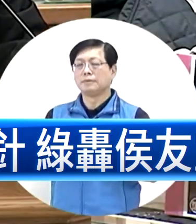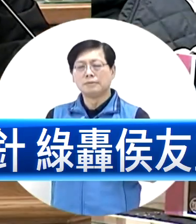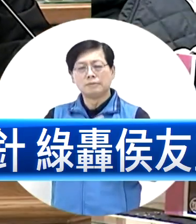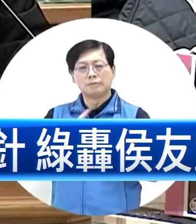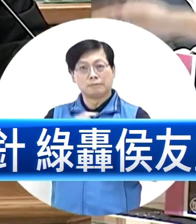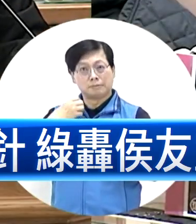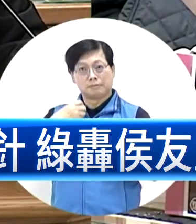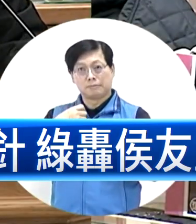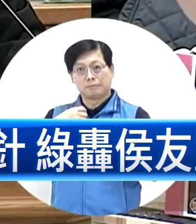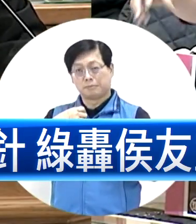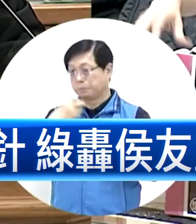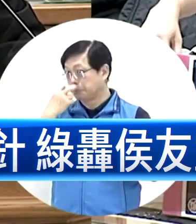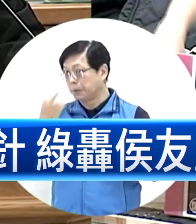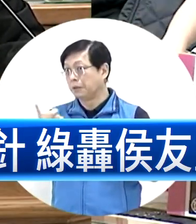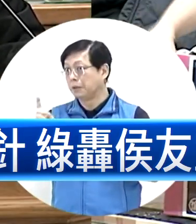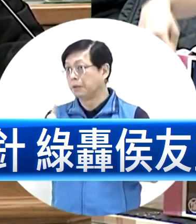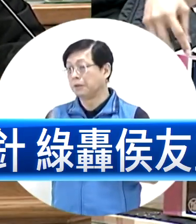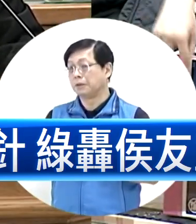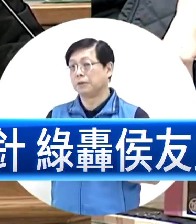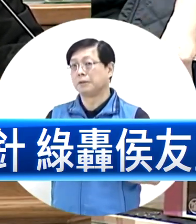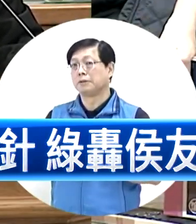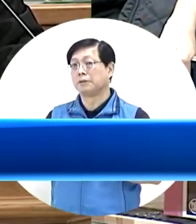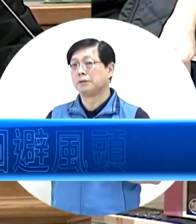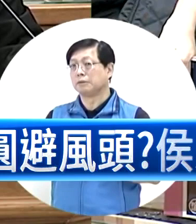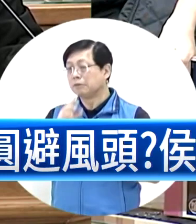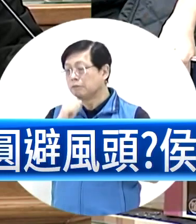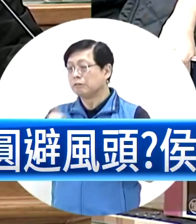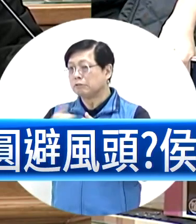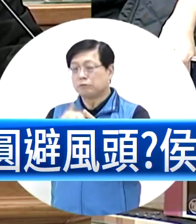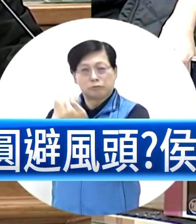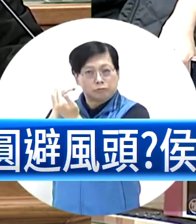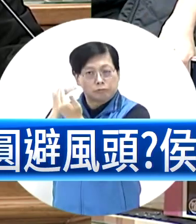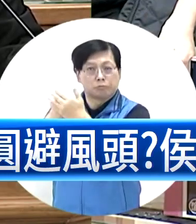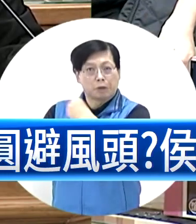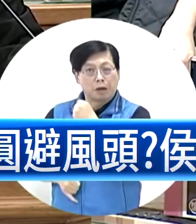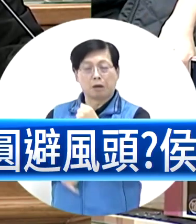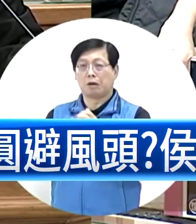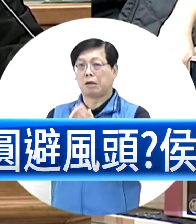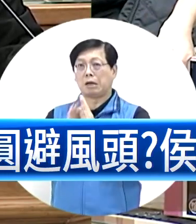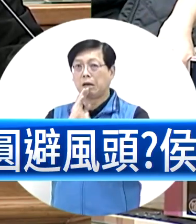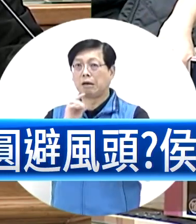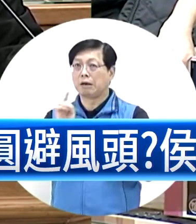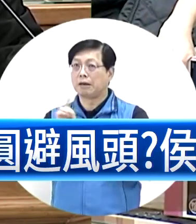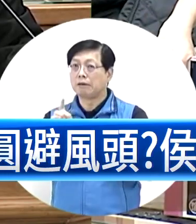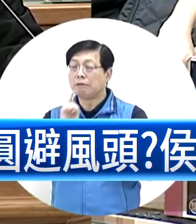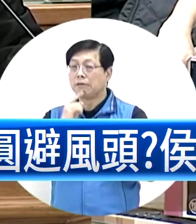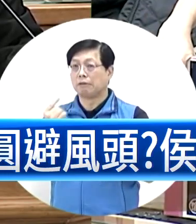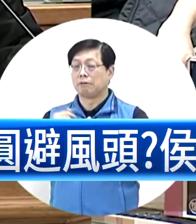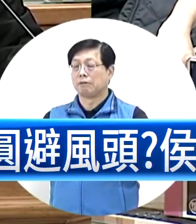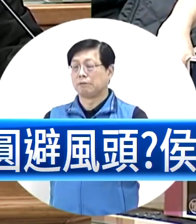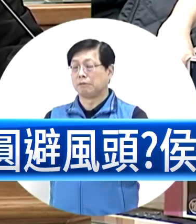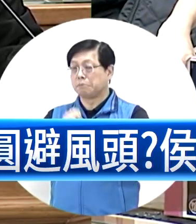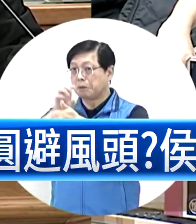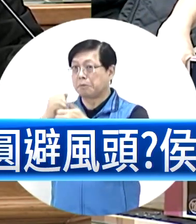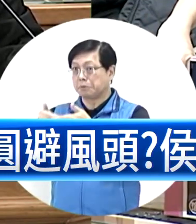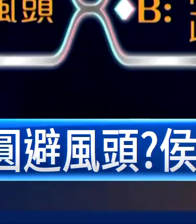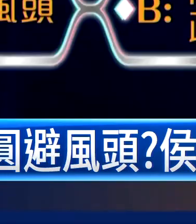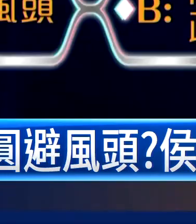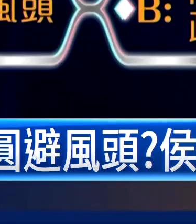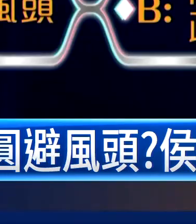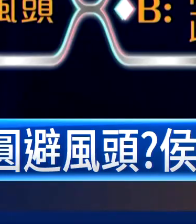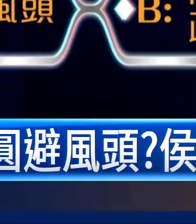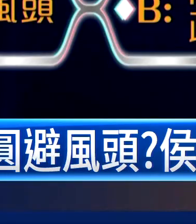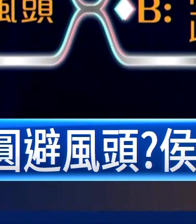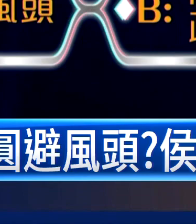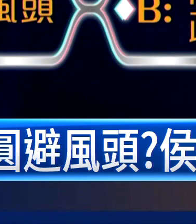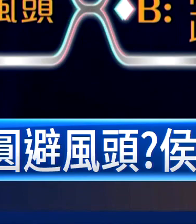坡的原因是为了这个搓汤圆、避风头，还是这个向中国传递政治讯息？ 我